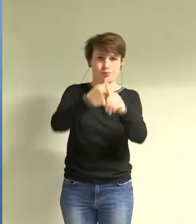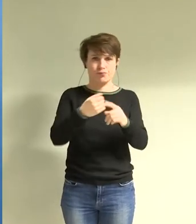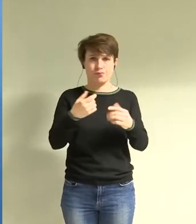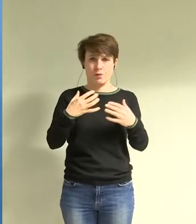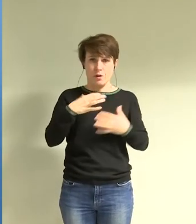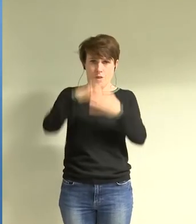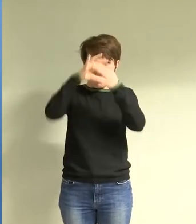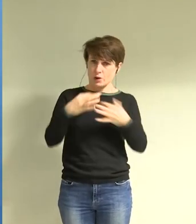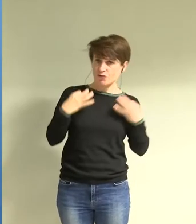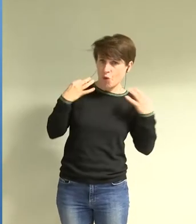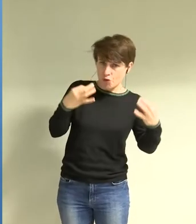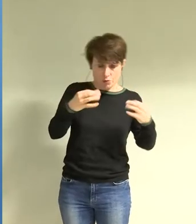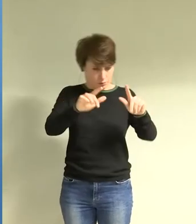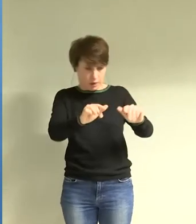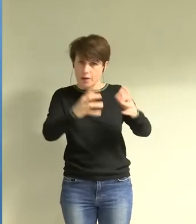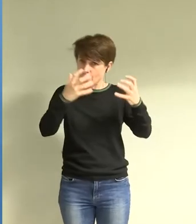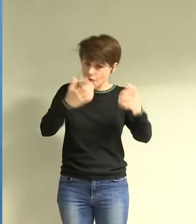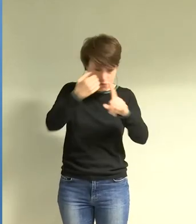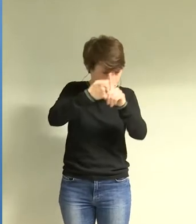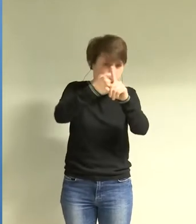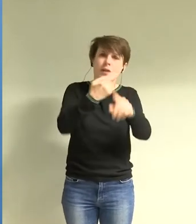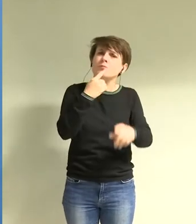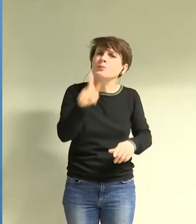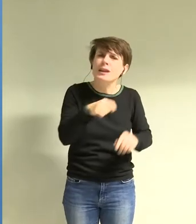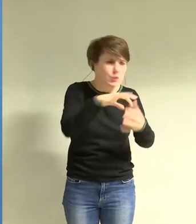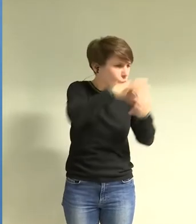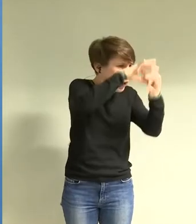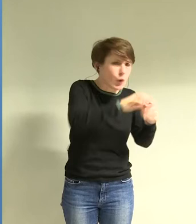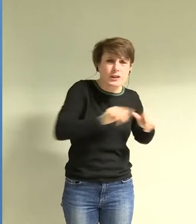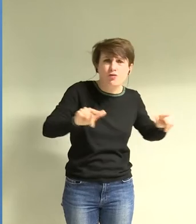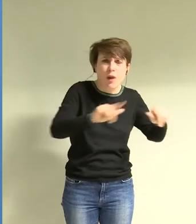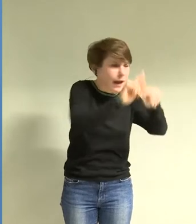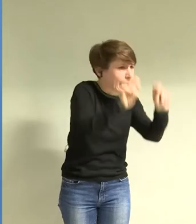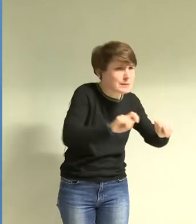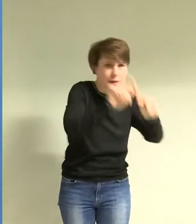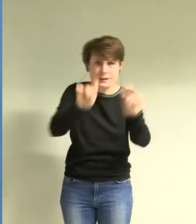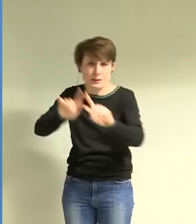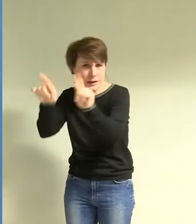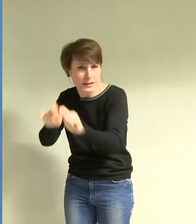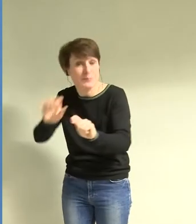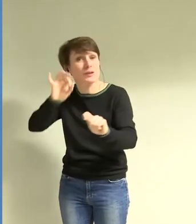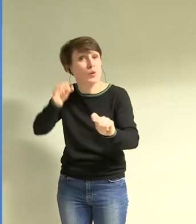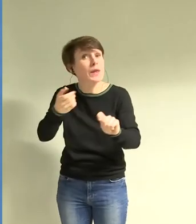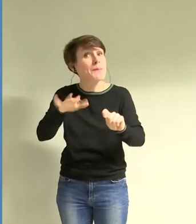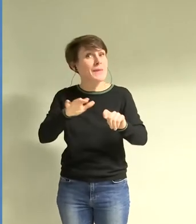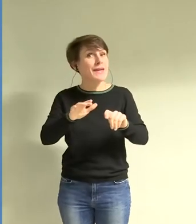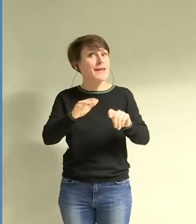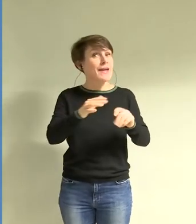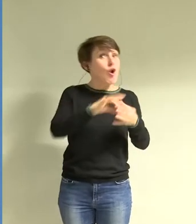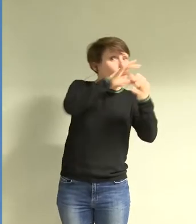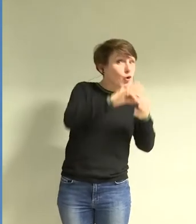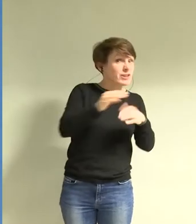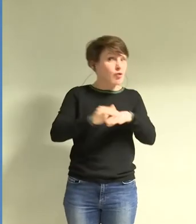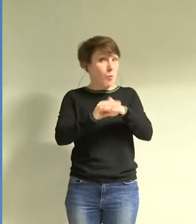signifie que les religions évidemment droit au respect mais que la politisation des religions n'est pas acceptable